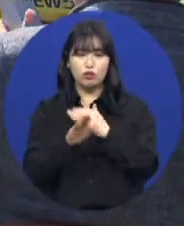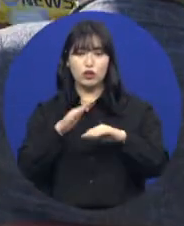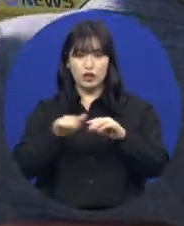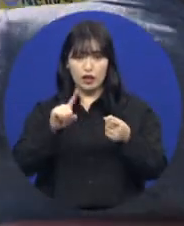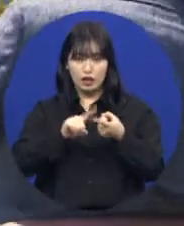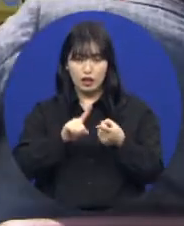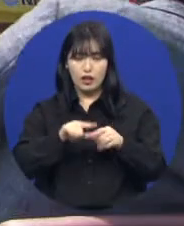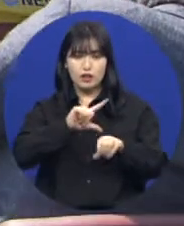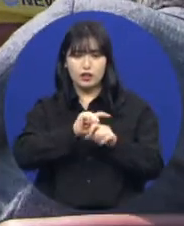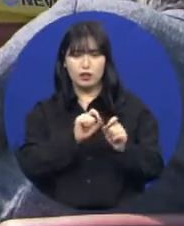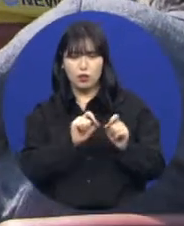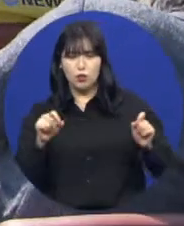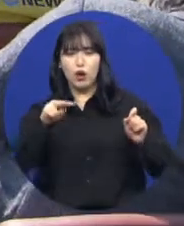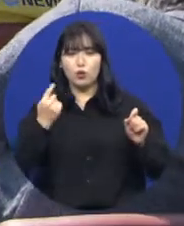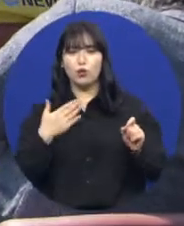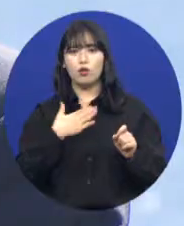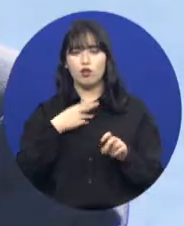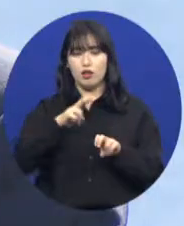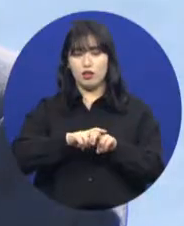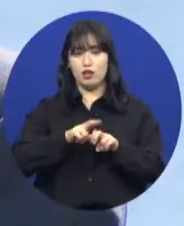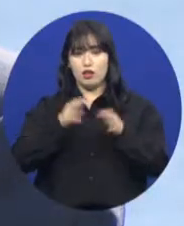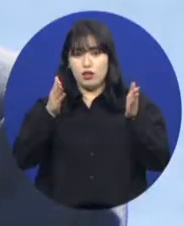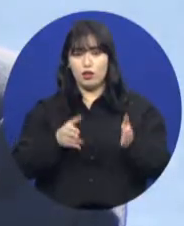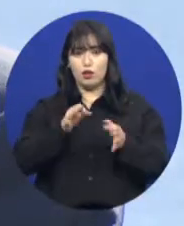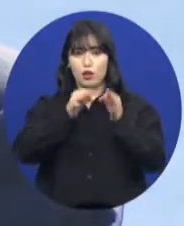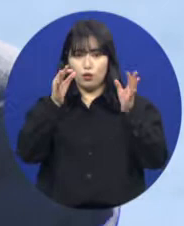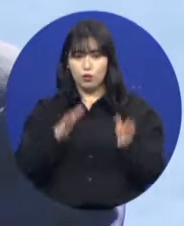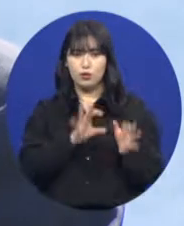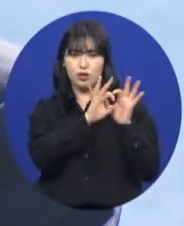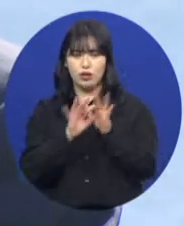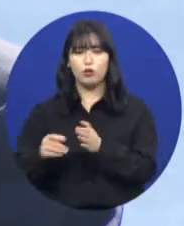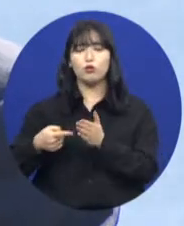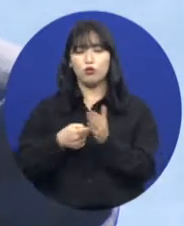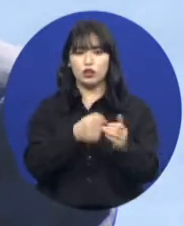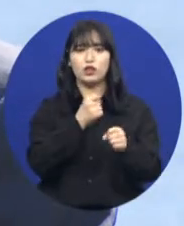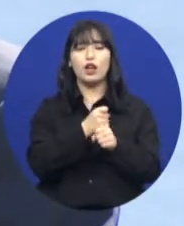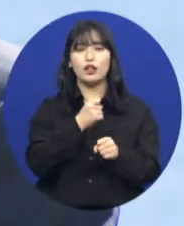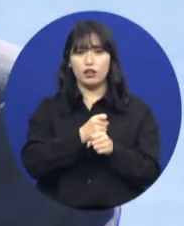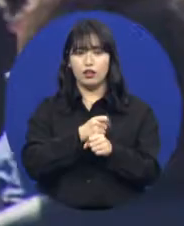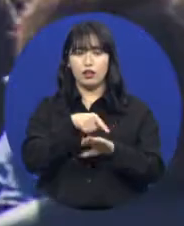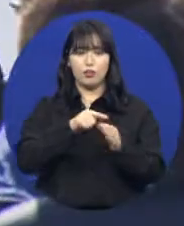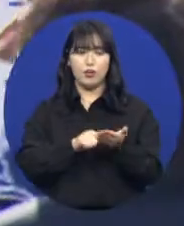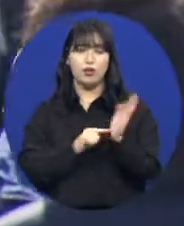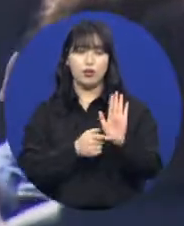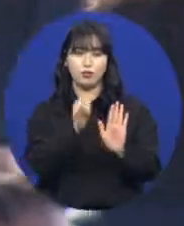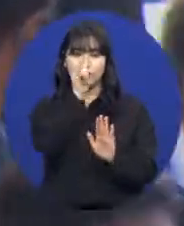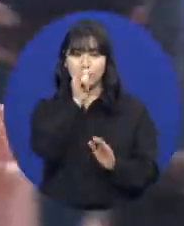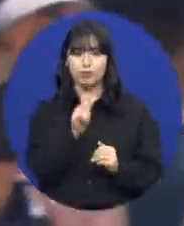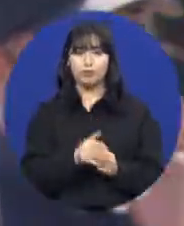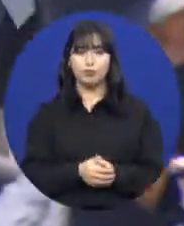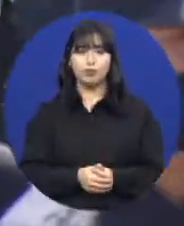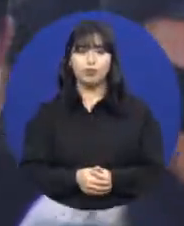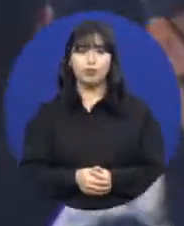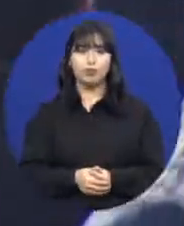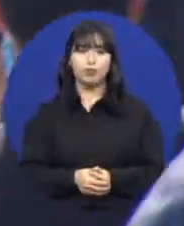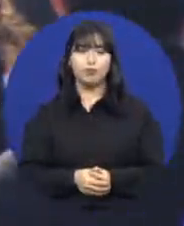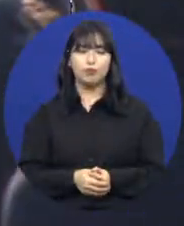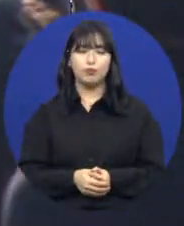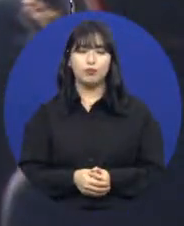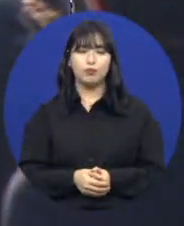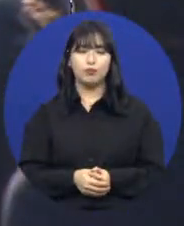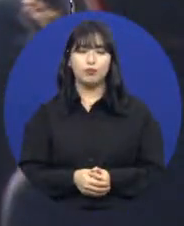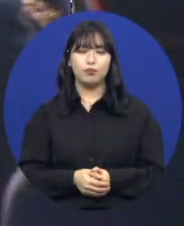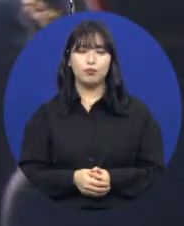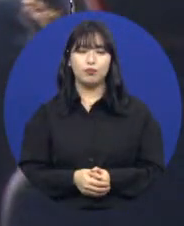시간이 걸리더라도 자신의 임기 동안 계속 추진하겠다는 의지를 보였습니다. MBC 뉴스 오승철입니다.